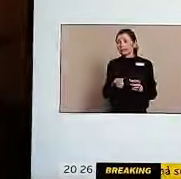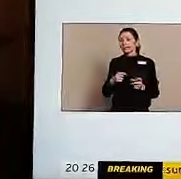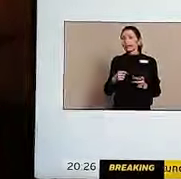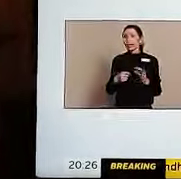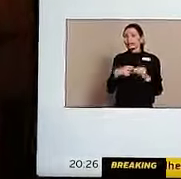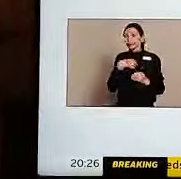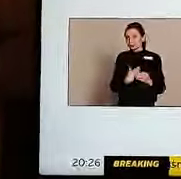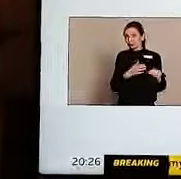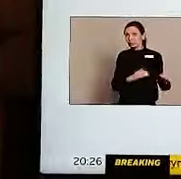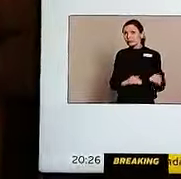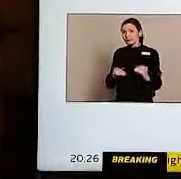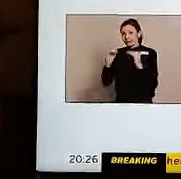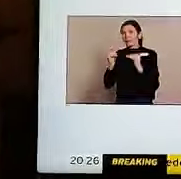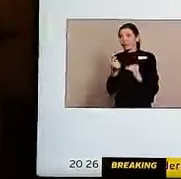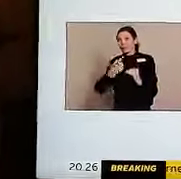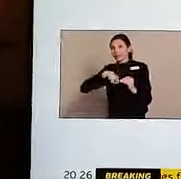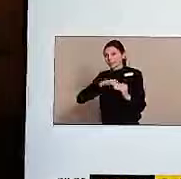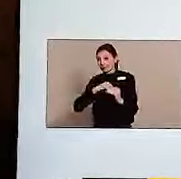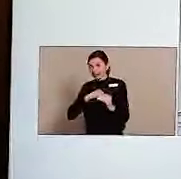هي المنتشرة